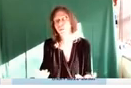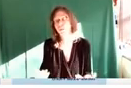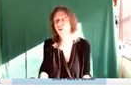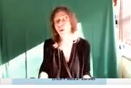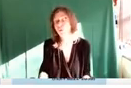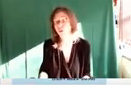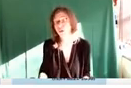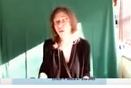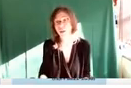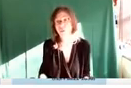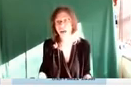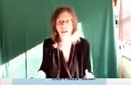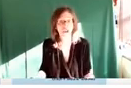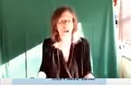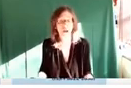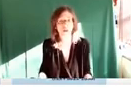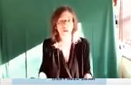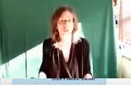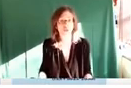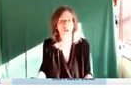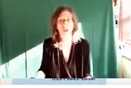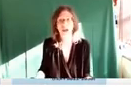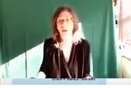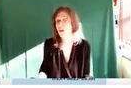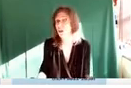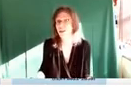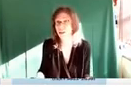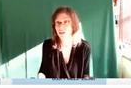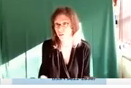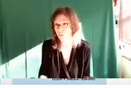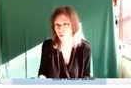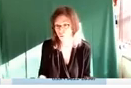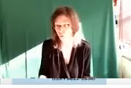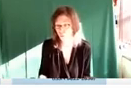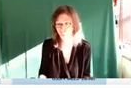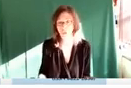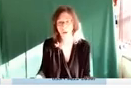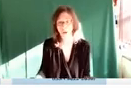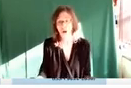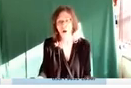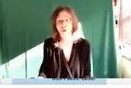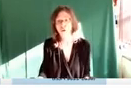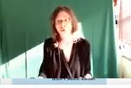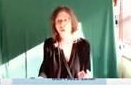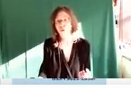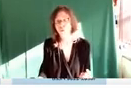outil qui peut aussi être utilisé par des gens en sciences sociales, même en qualitatif, si on veut.